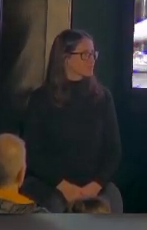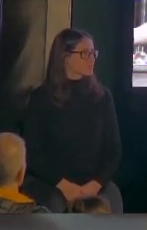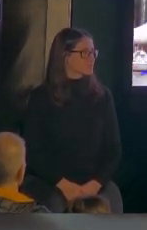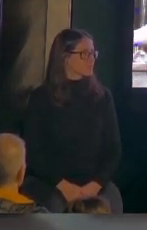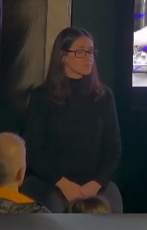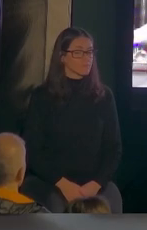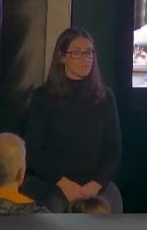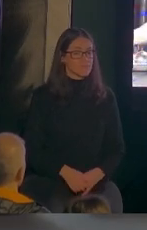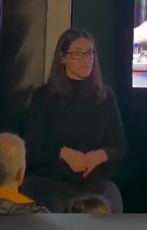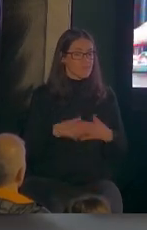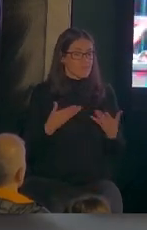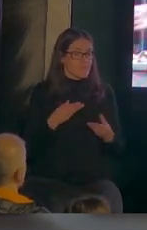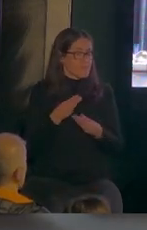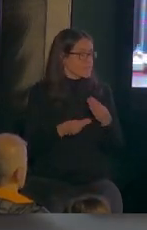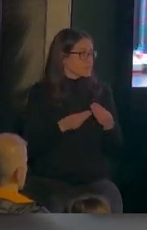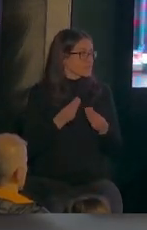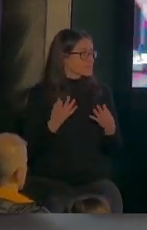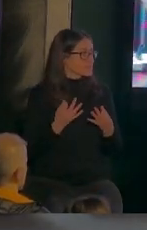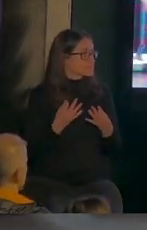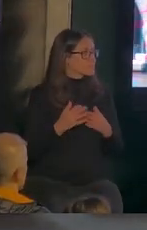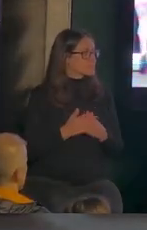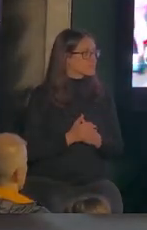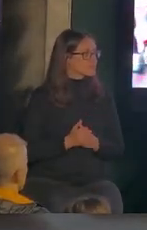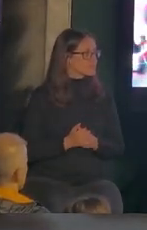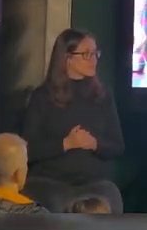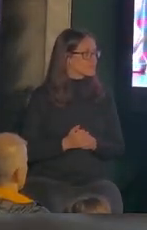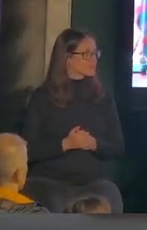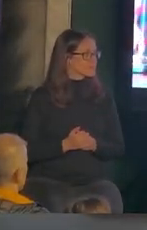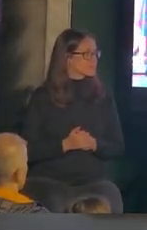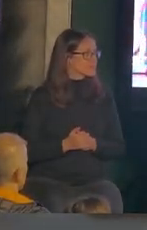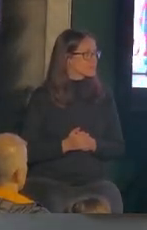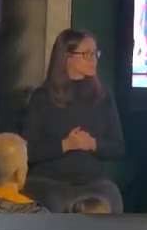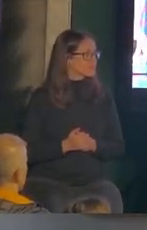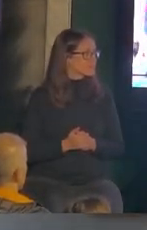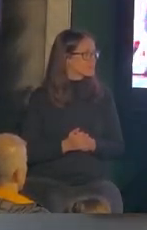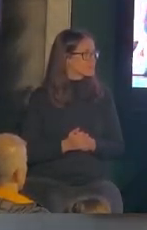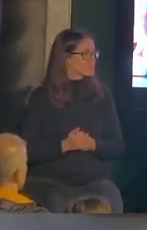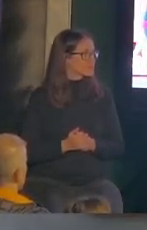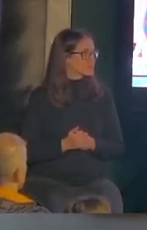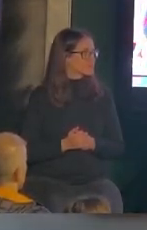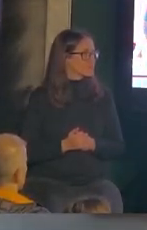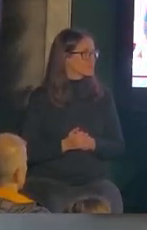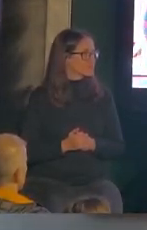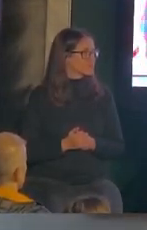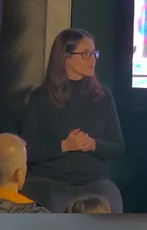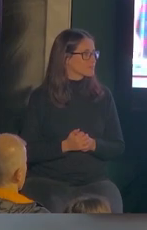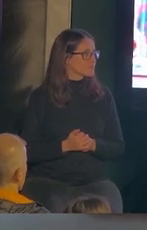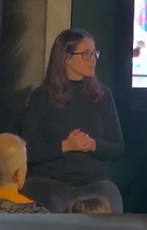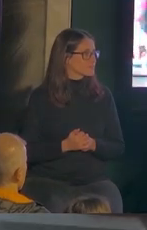El que faig, merci, és... Això ja ho puc guardar.